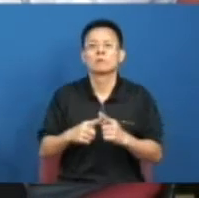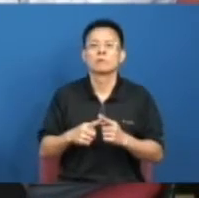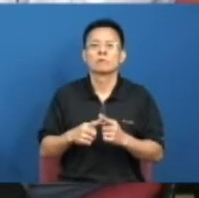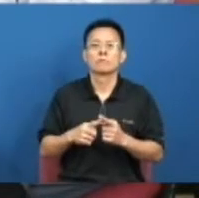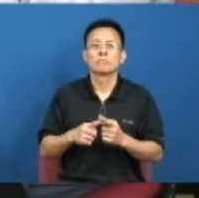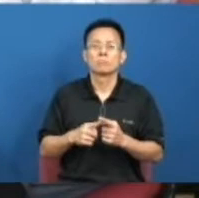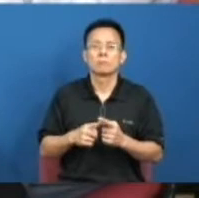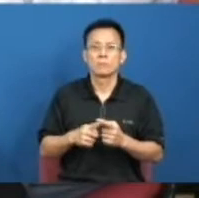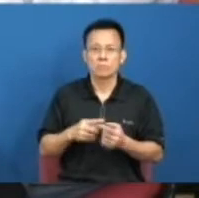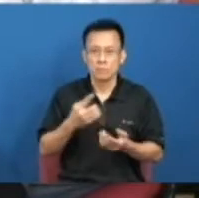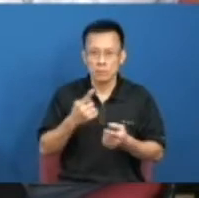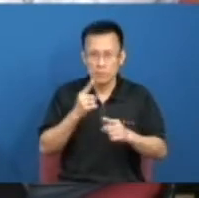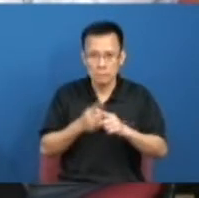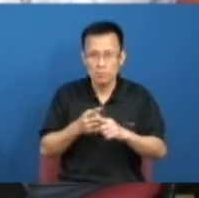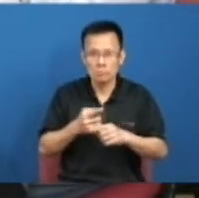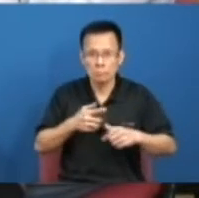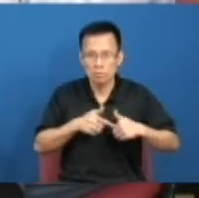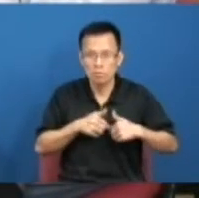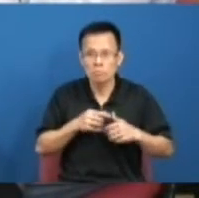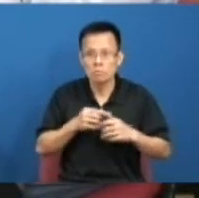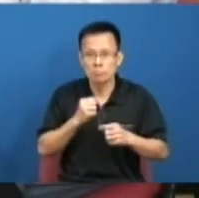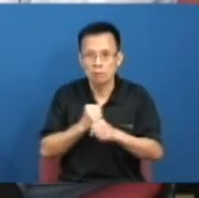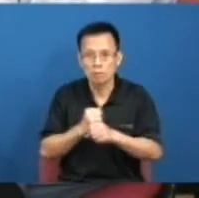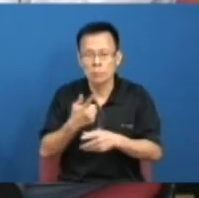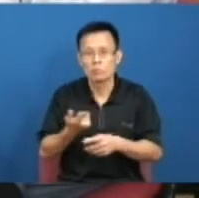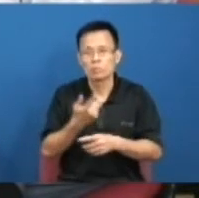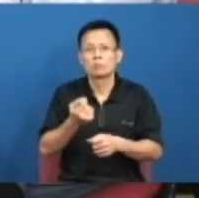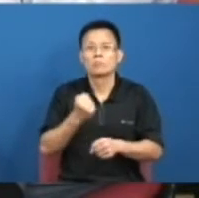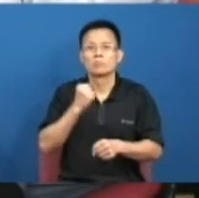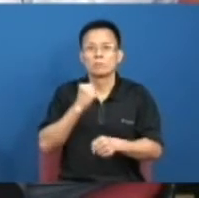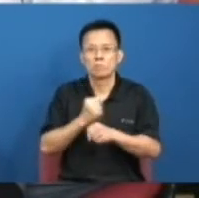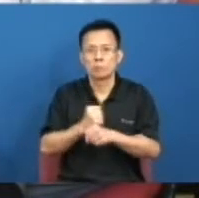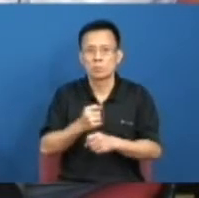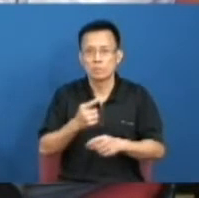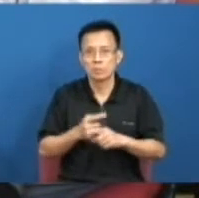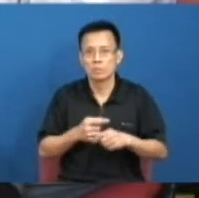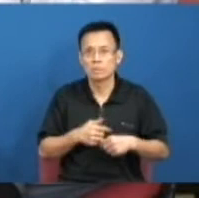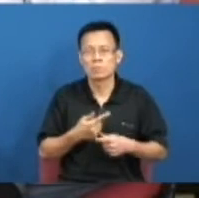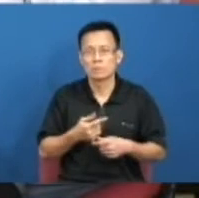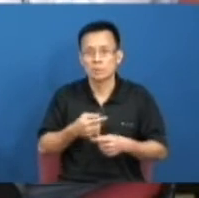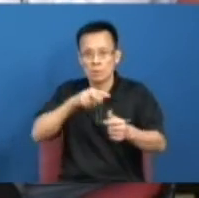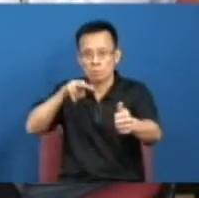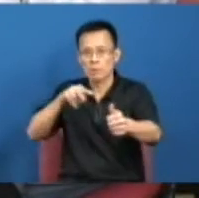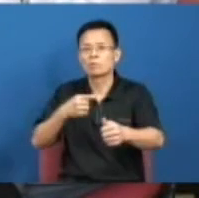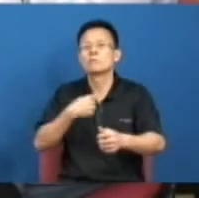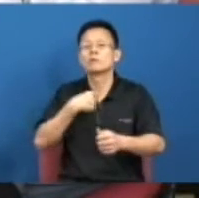認不認真還有做工程，當然做工程那些要認真，監察那些都要認真，